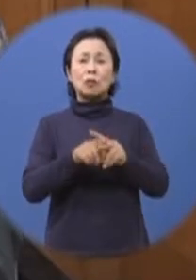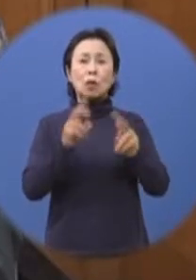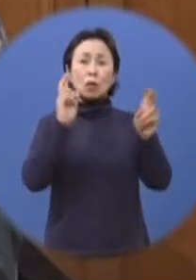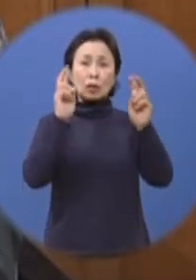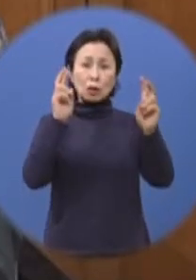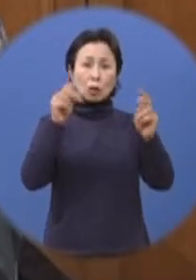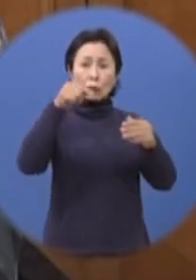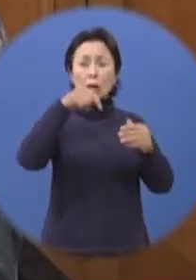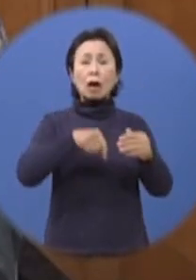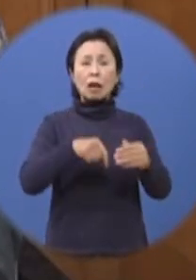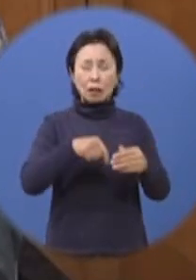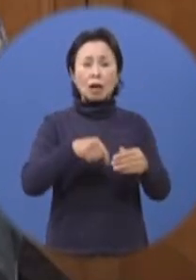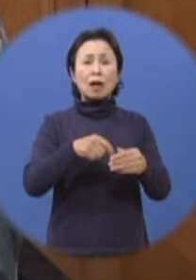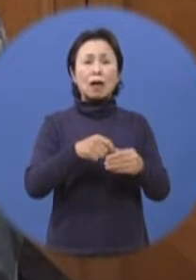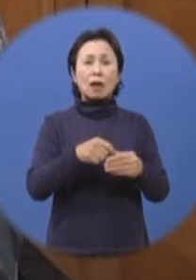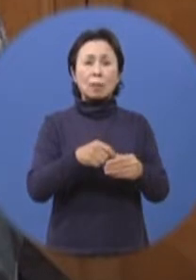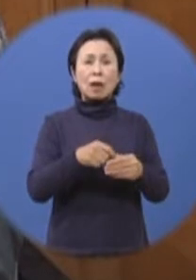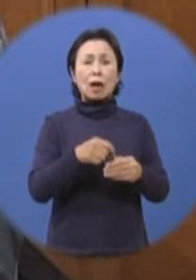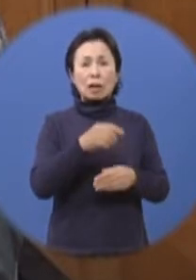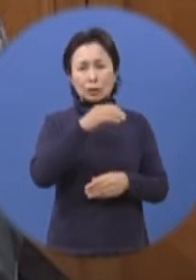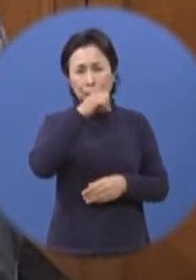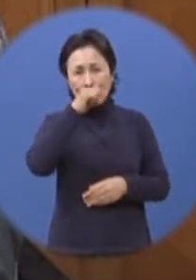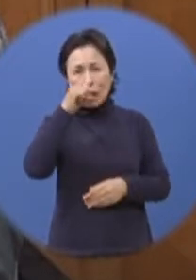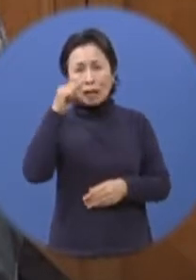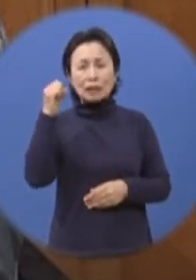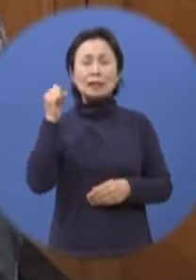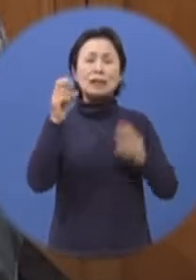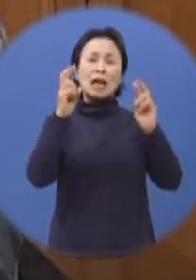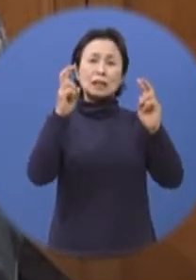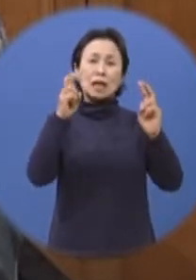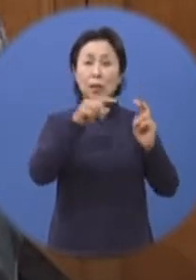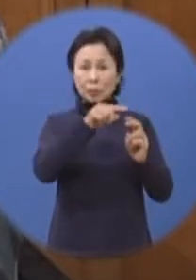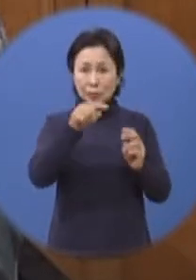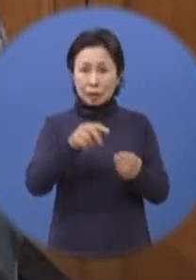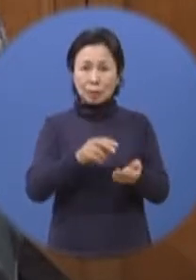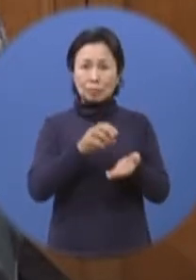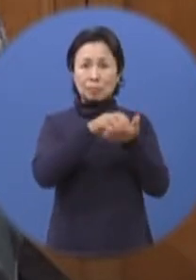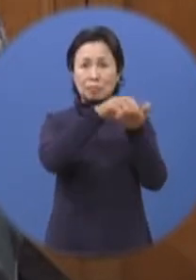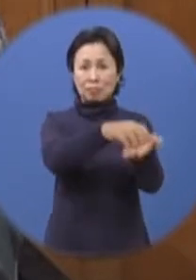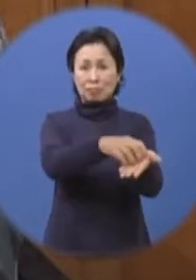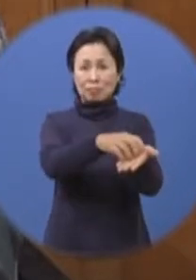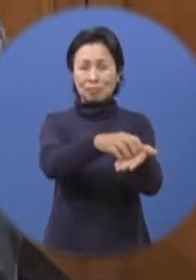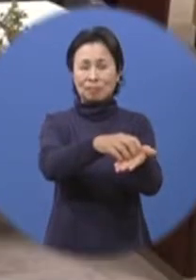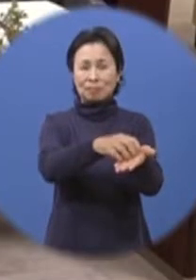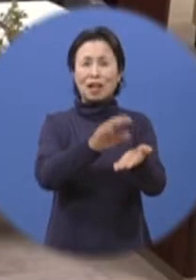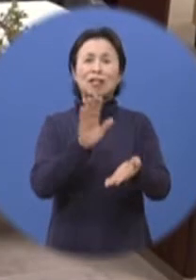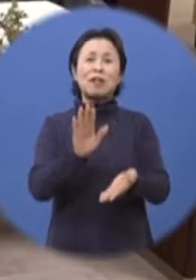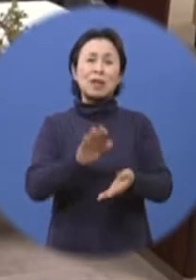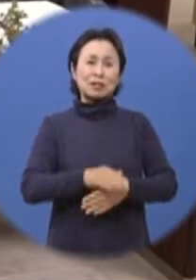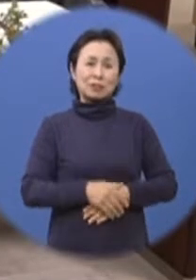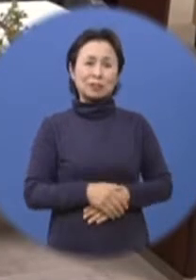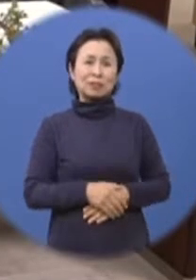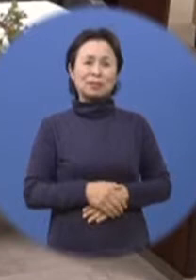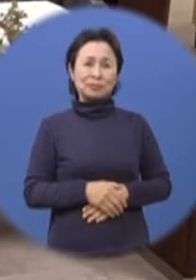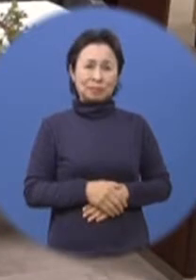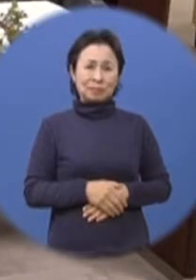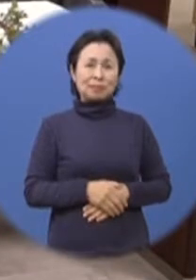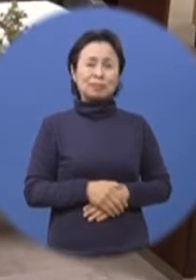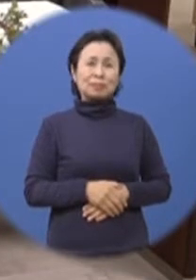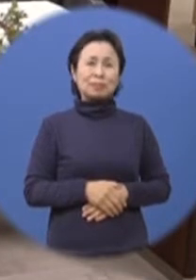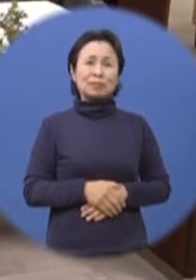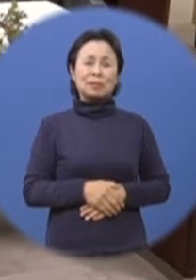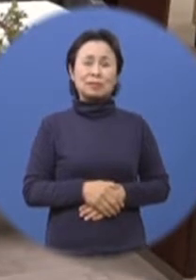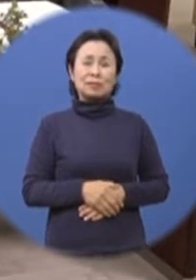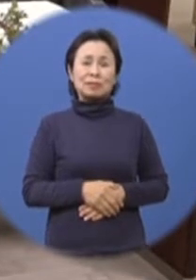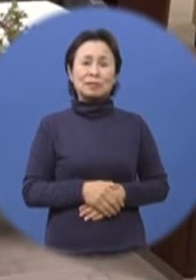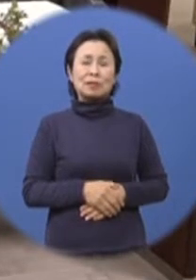の中で編あの立派な様に差し上げましょうまあこういう方なんですよねした